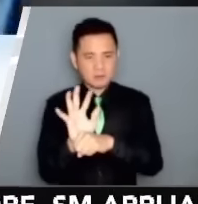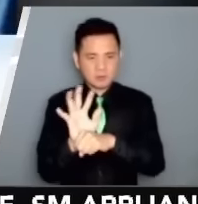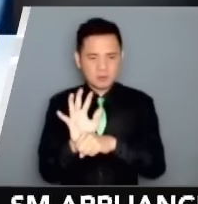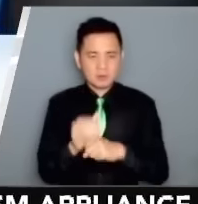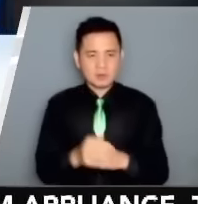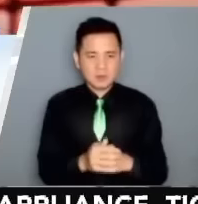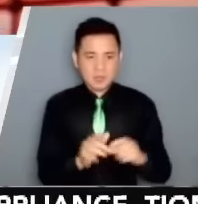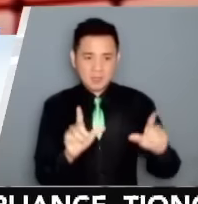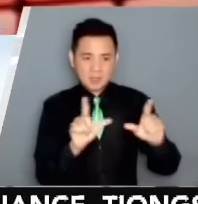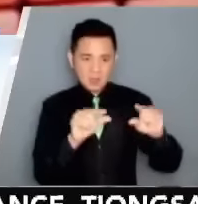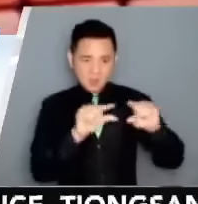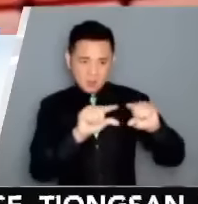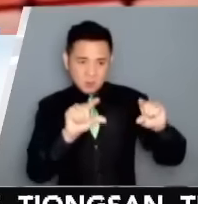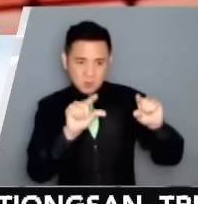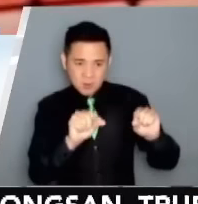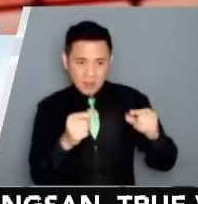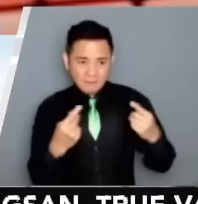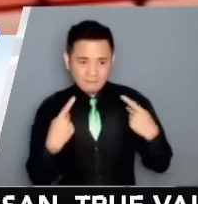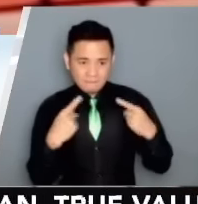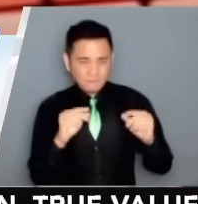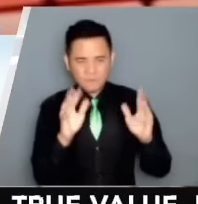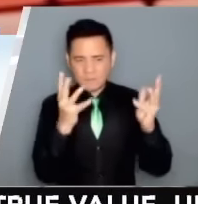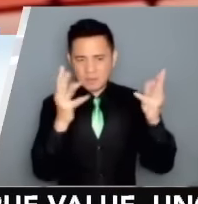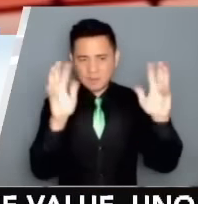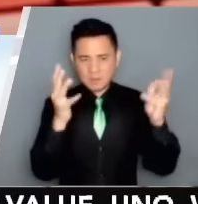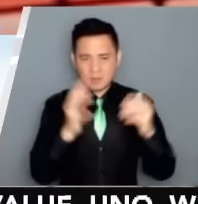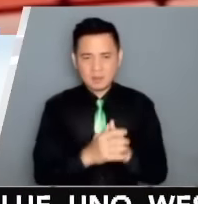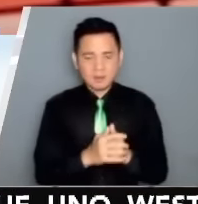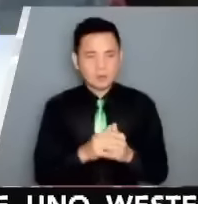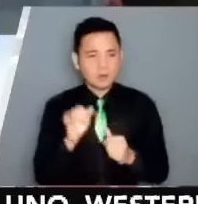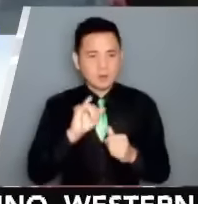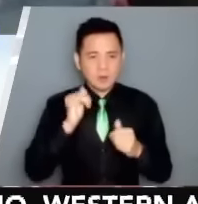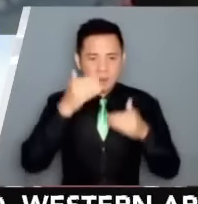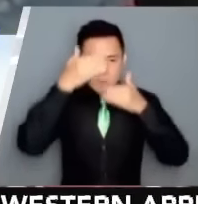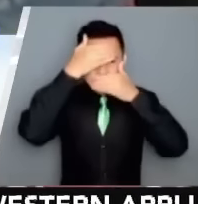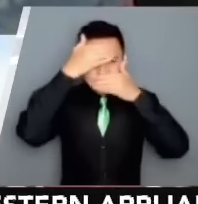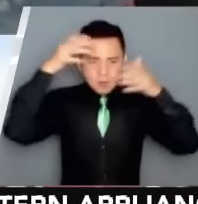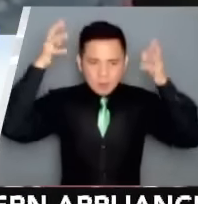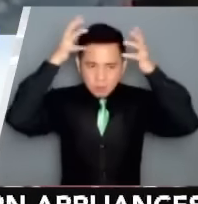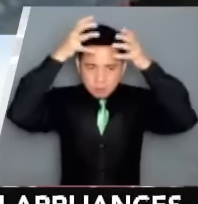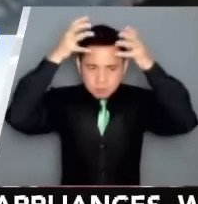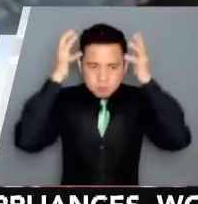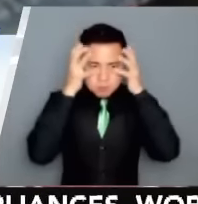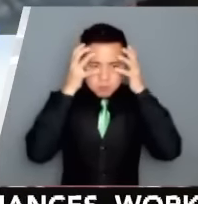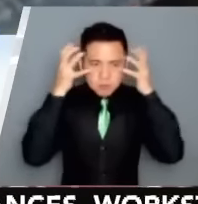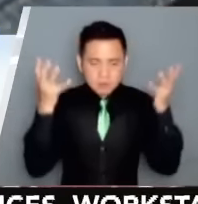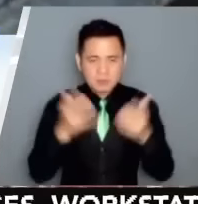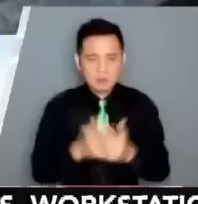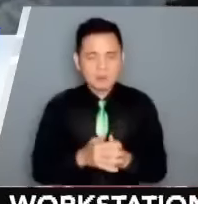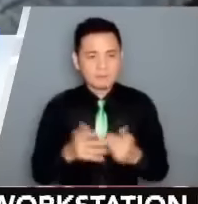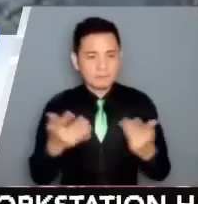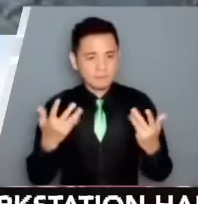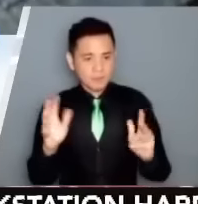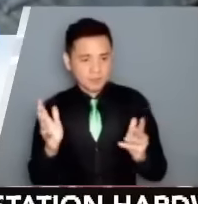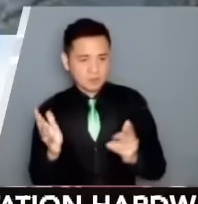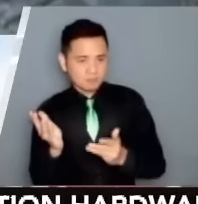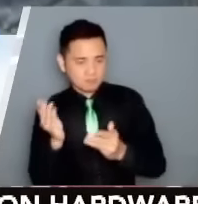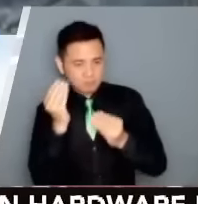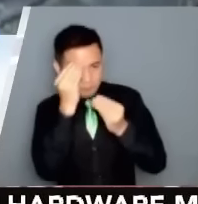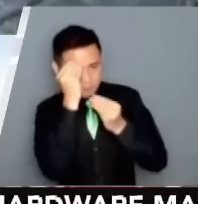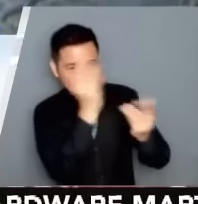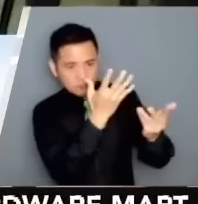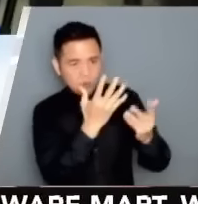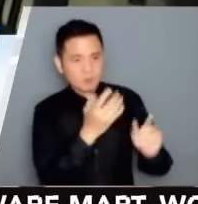motorsiklo nakatakip din ang mukha ng mga salarin ng pumasok sa bahay naireport na ang Ken sa pulisya na nagswa na ng